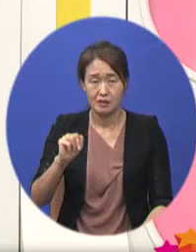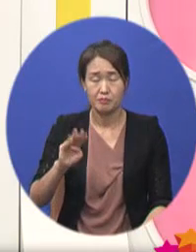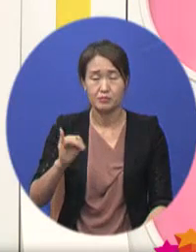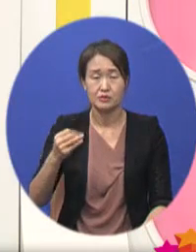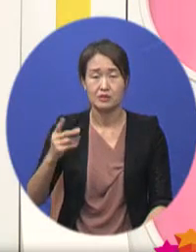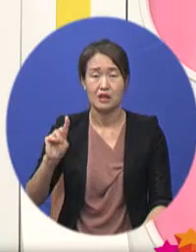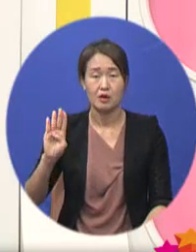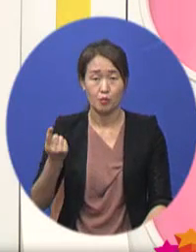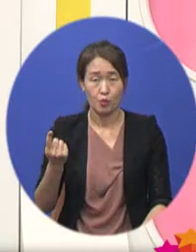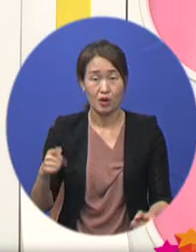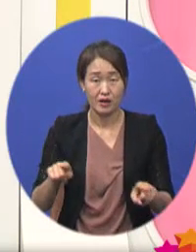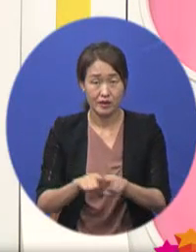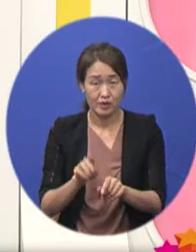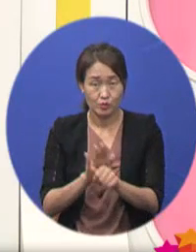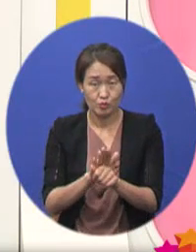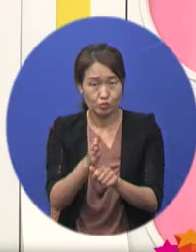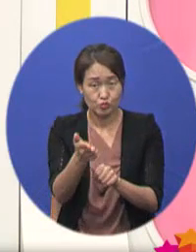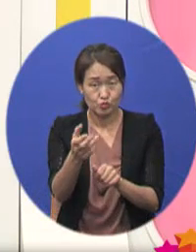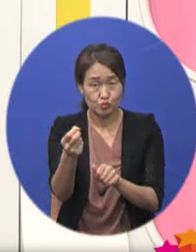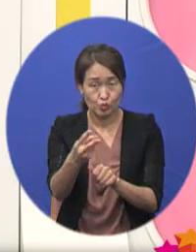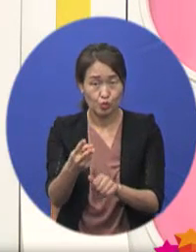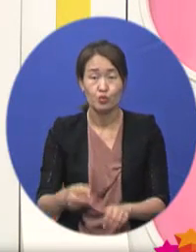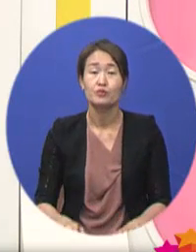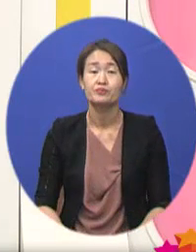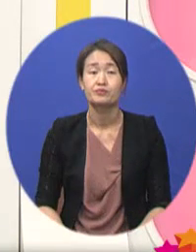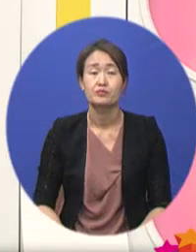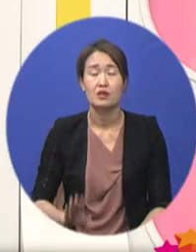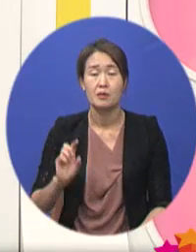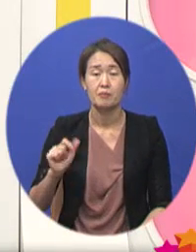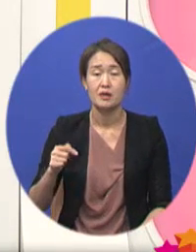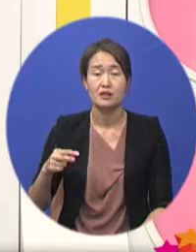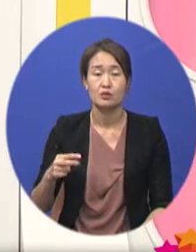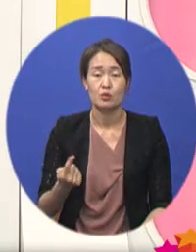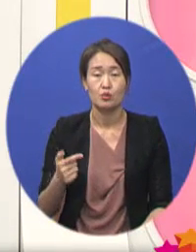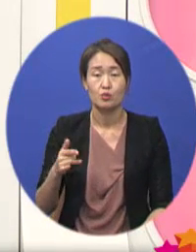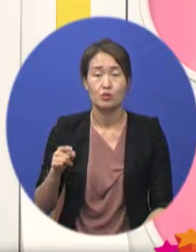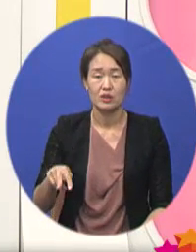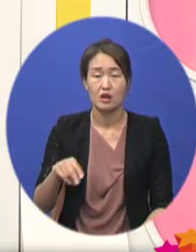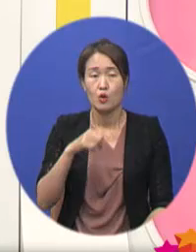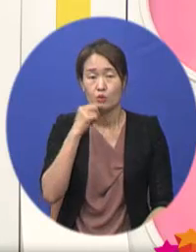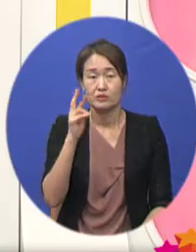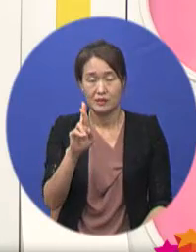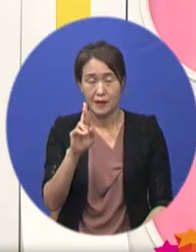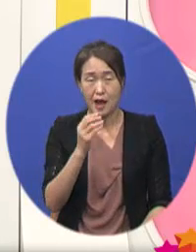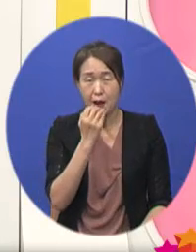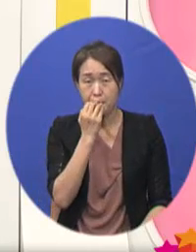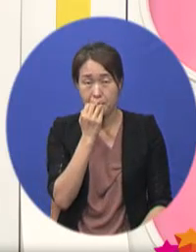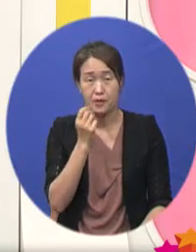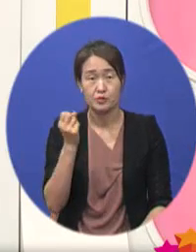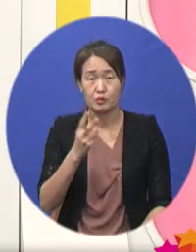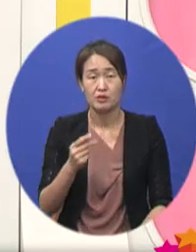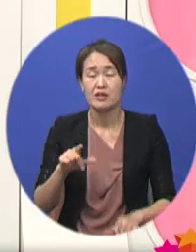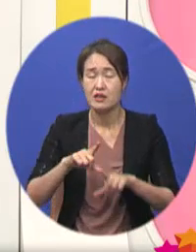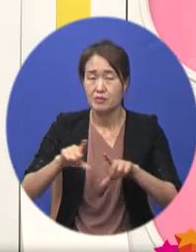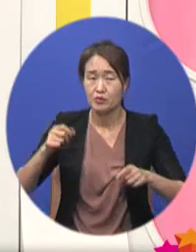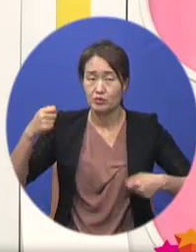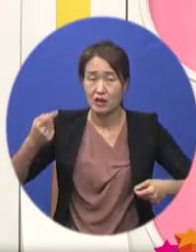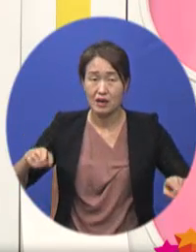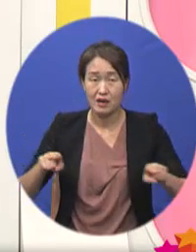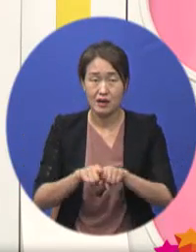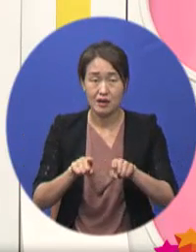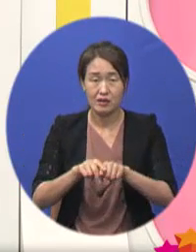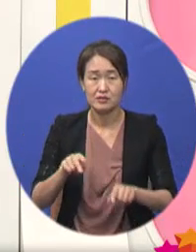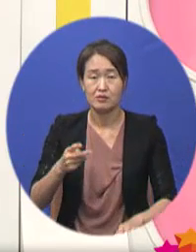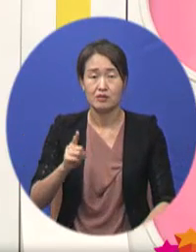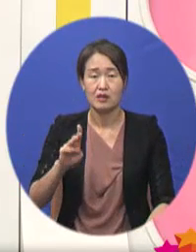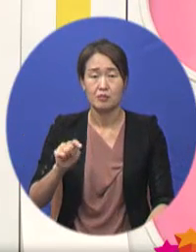브라보에서 함께 해 주셨고요. 네. 그리고 반도넷에서 홍삼 엑기스 네. 일반인과 연예인이 함께하고 네. 있는